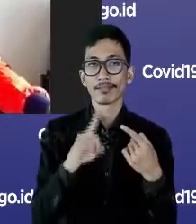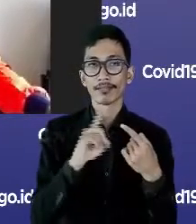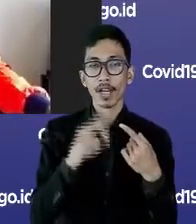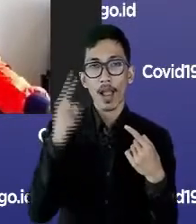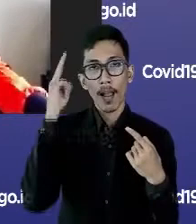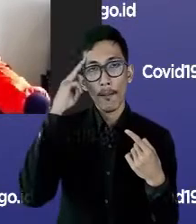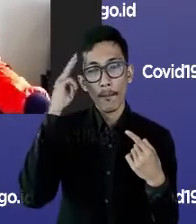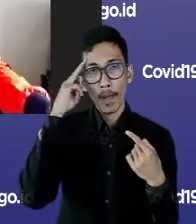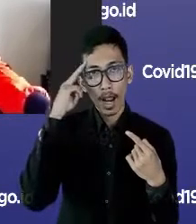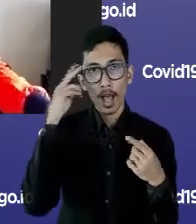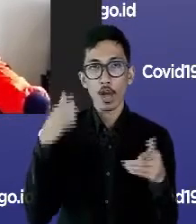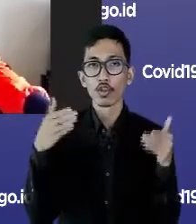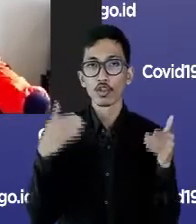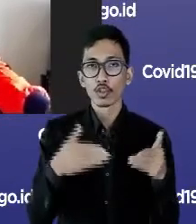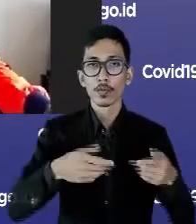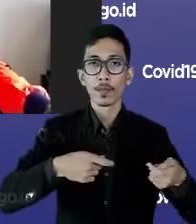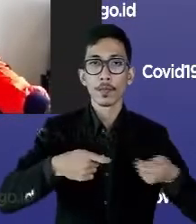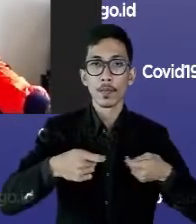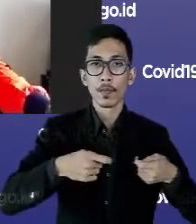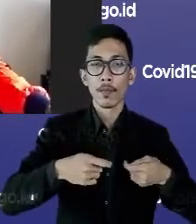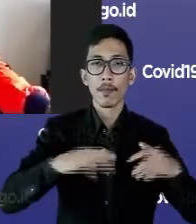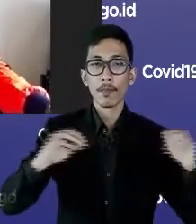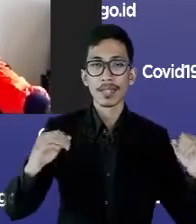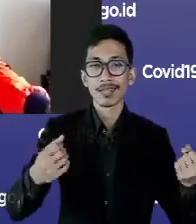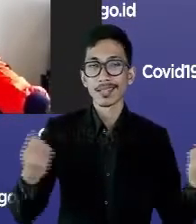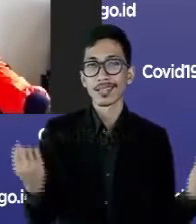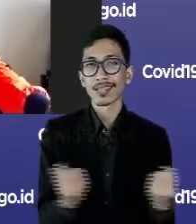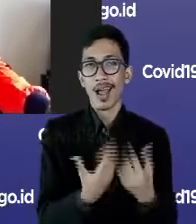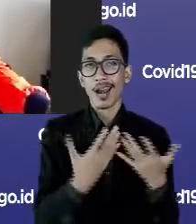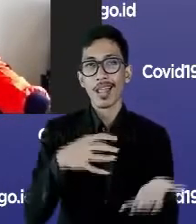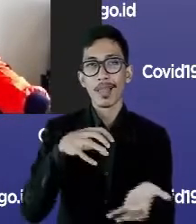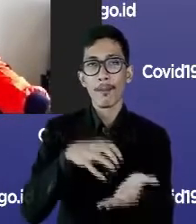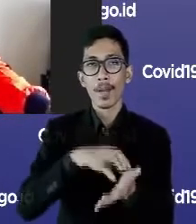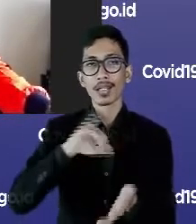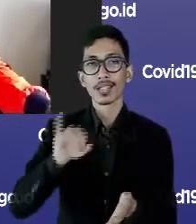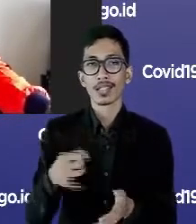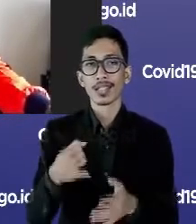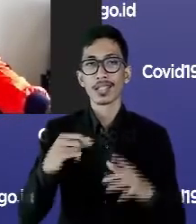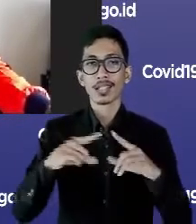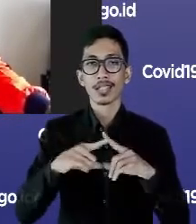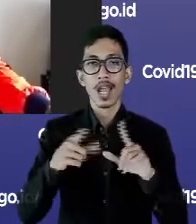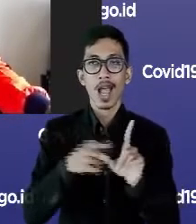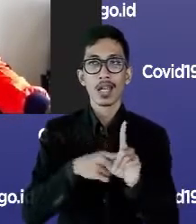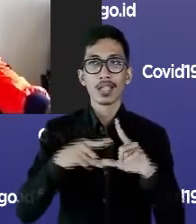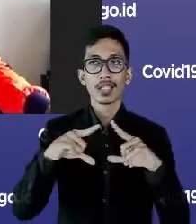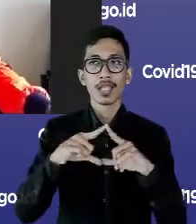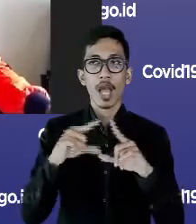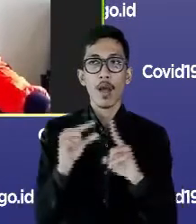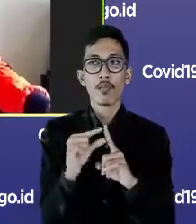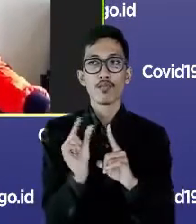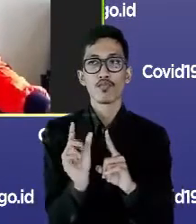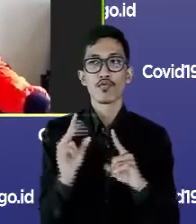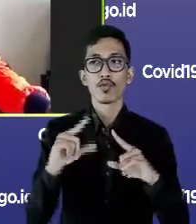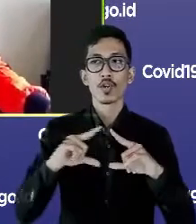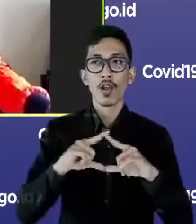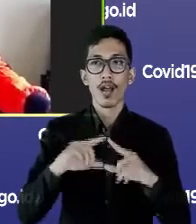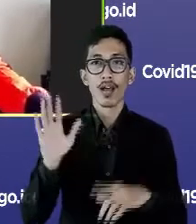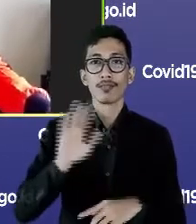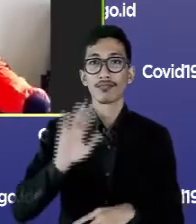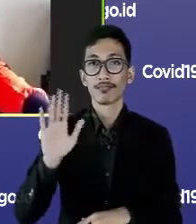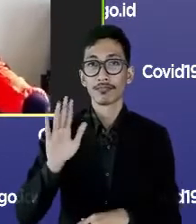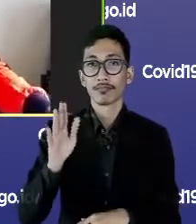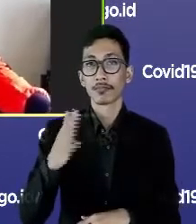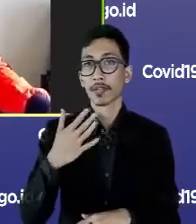Logistik Badan Penanggulangan Bencana Daerah Kota Jayapura. Salam sehat Pak Joni. Salam sehat, selamat